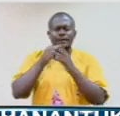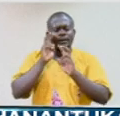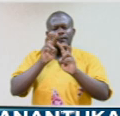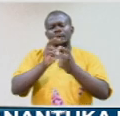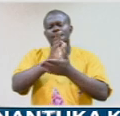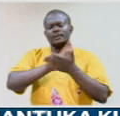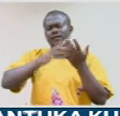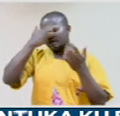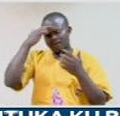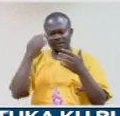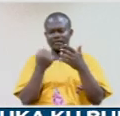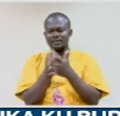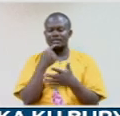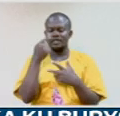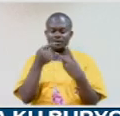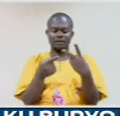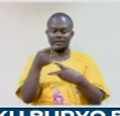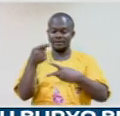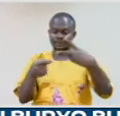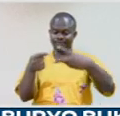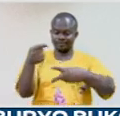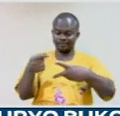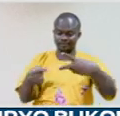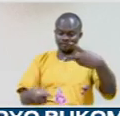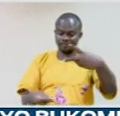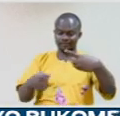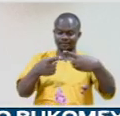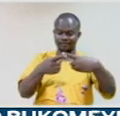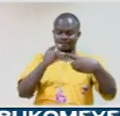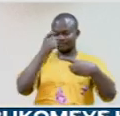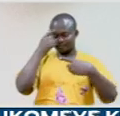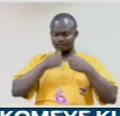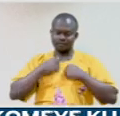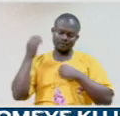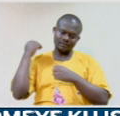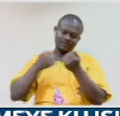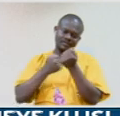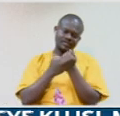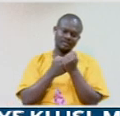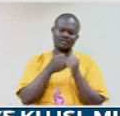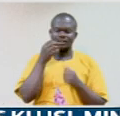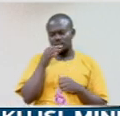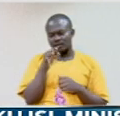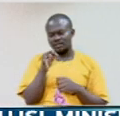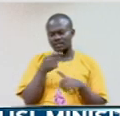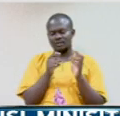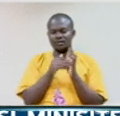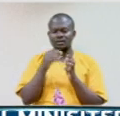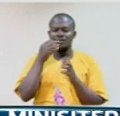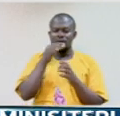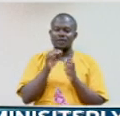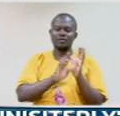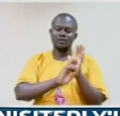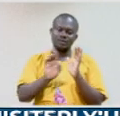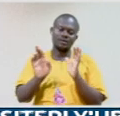ruhande rw'icyabiteye ni ibintu bibiri icya mbere nuko leta y'u Rwanda yari ishyigikiwe n'ubufaransa kandi ubufaransa ambasaderi